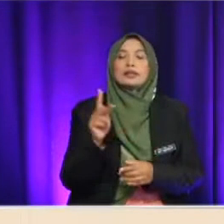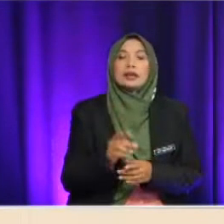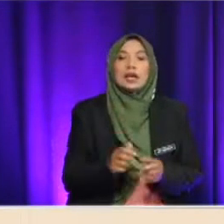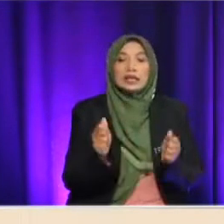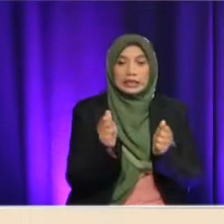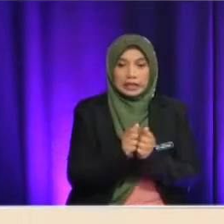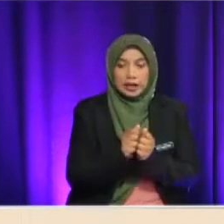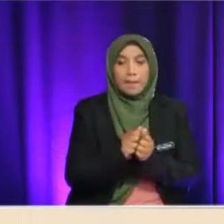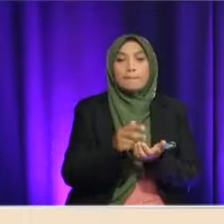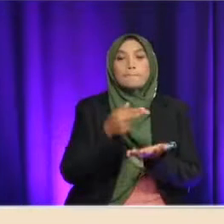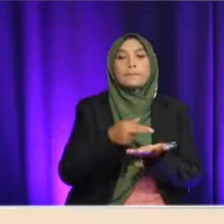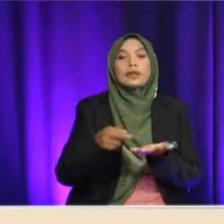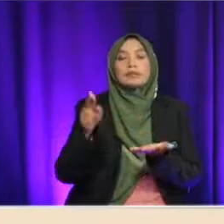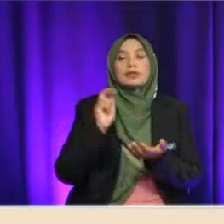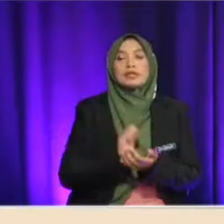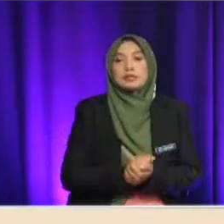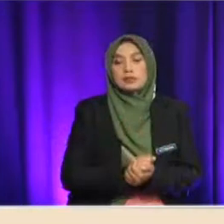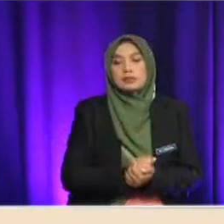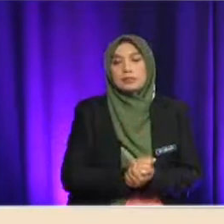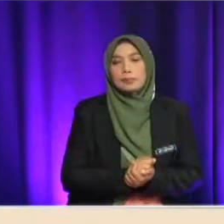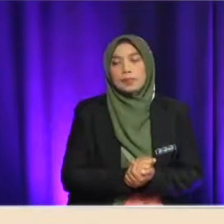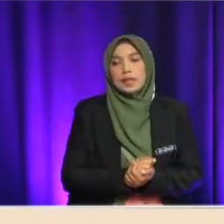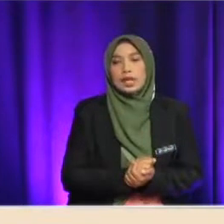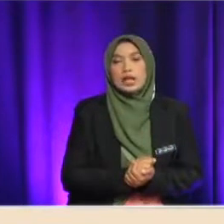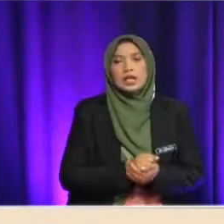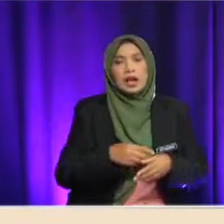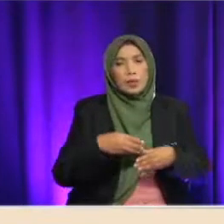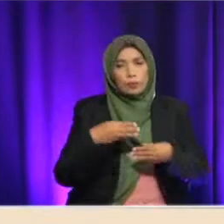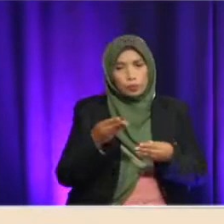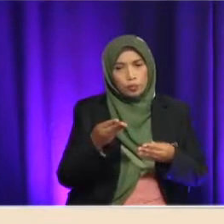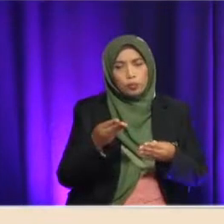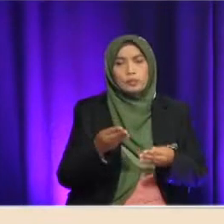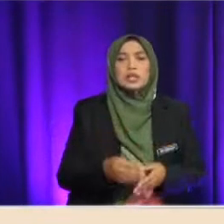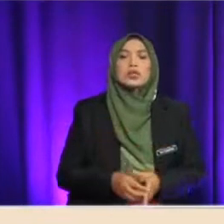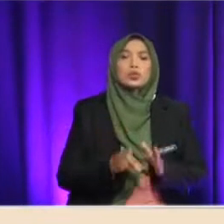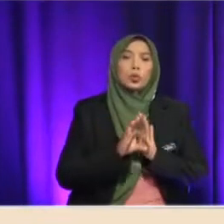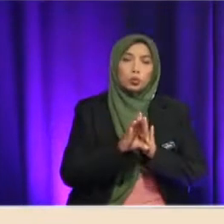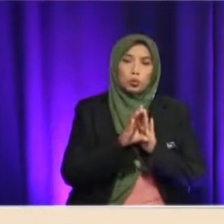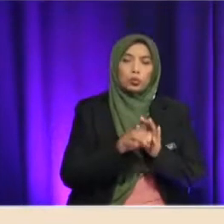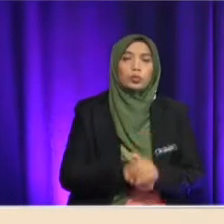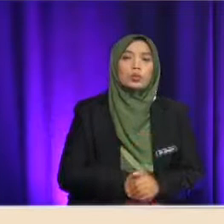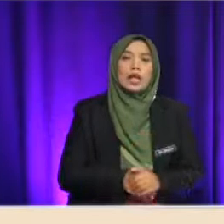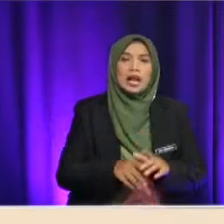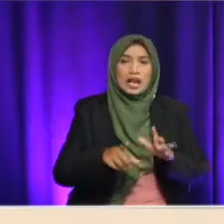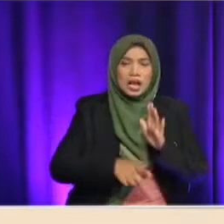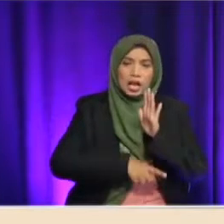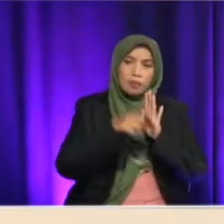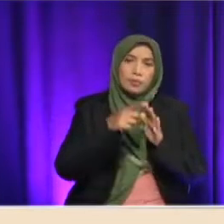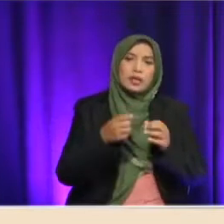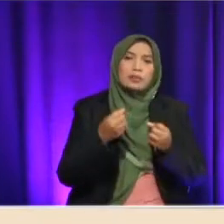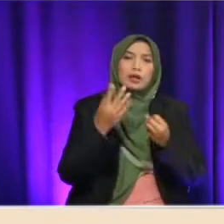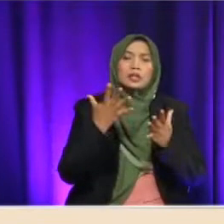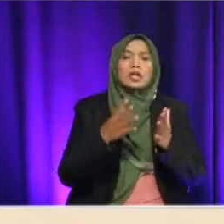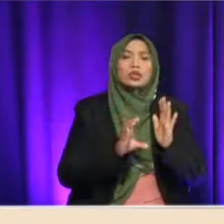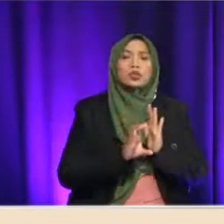kenapa, kamu bagi contoh. Contoh itu haruslah spesifik, iaitu mungkin data, fakta ataupun peristiwa. Dan contoh